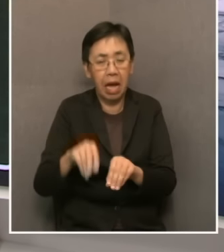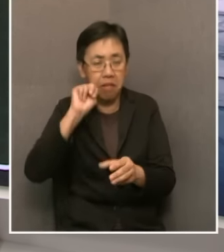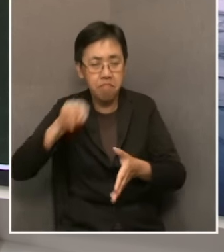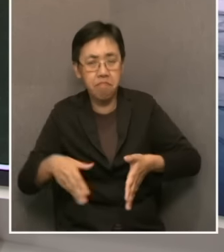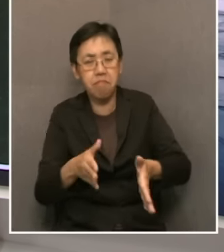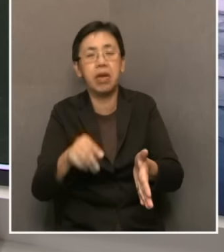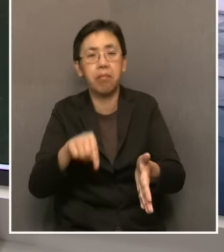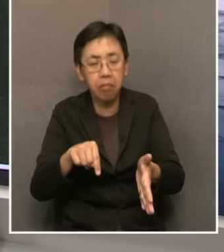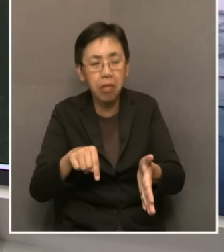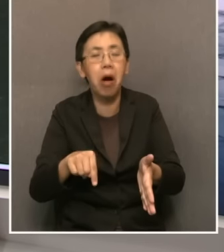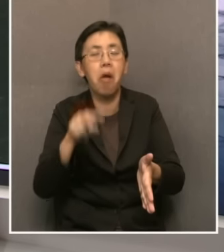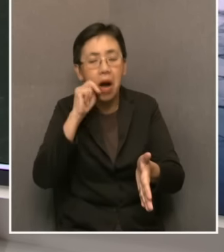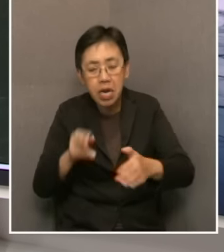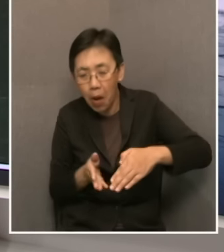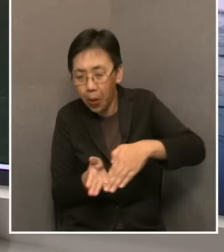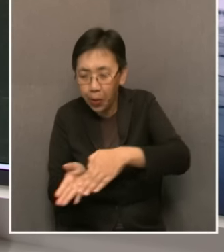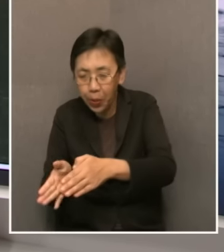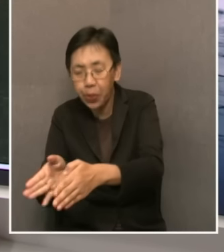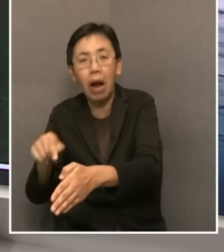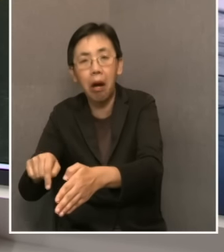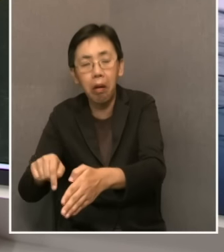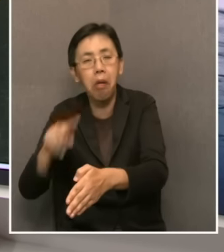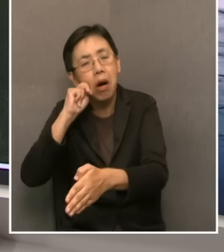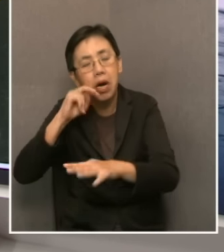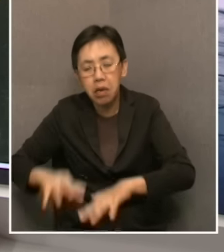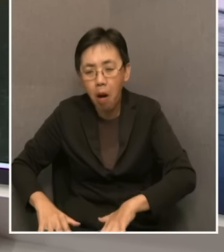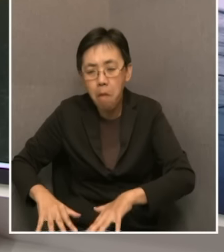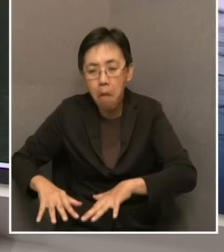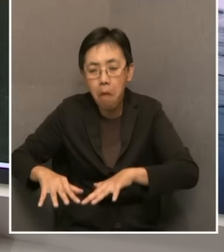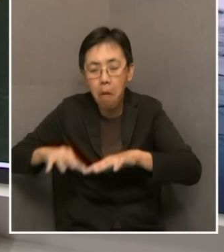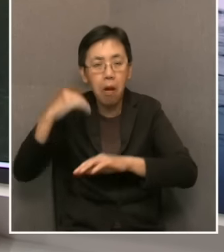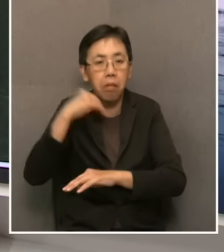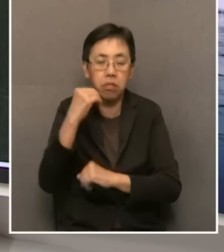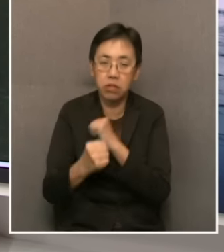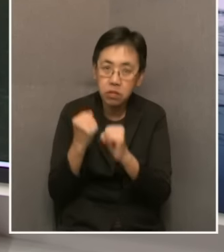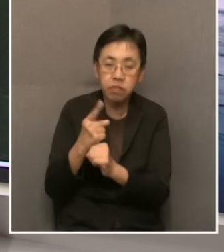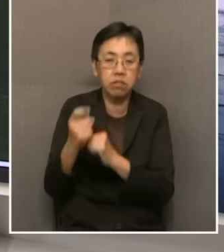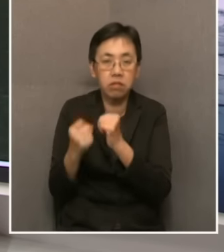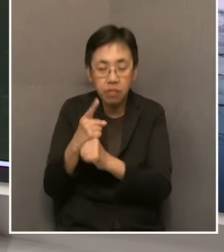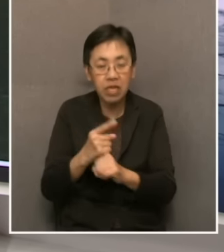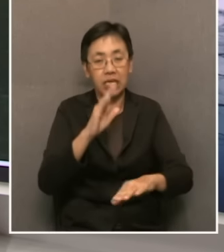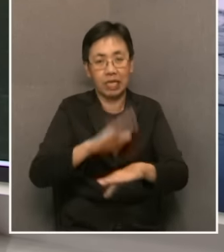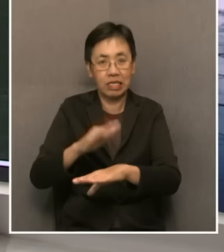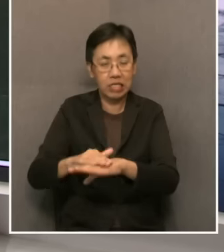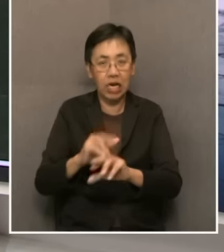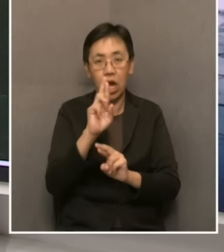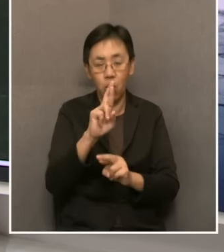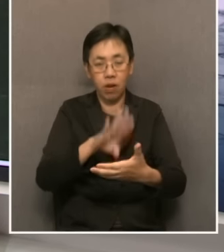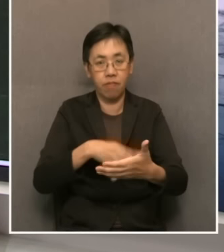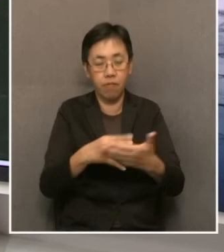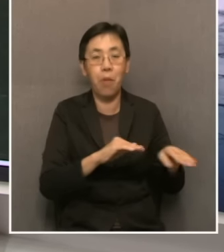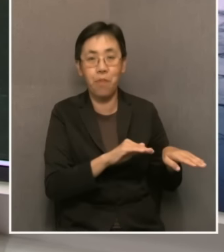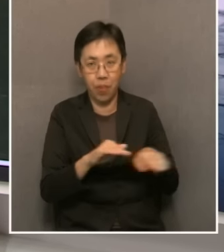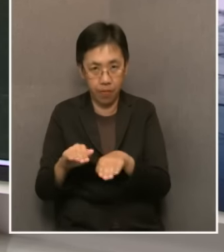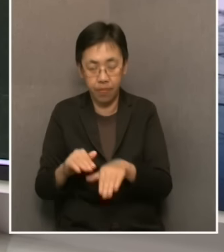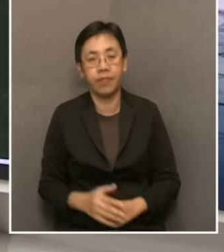ลักแล้วก็ลำน้ำสาขาเป็นพื้นที่ที่น้ำท่วมทุกปีนะคะก็ต้องมีการเฝ้าระวังแล้วก็เตรียมพร้อมรับมือกันด้วยที่มาดูจุดเสี่ยงนะ